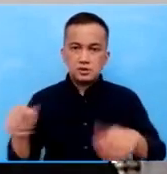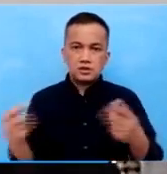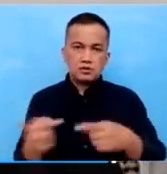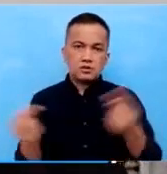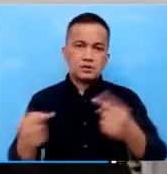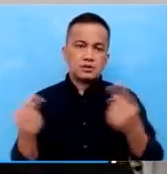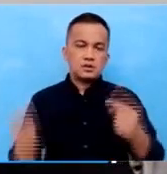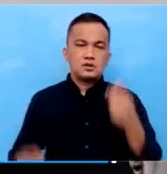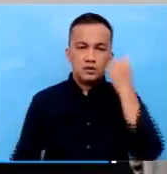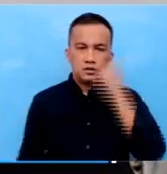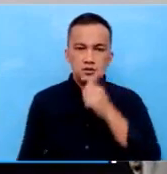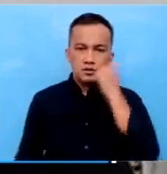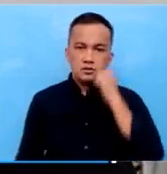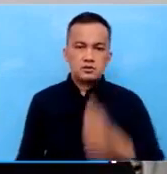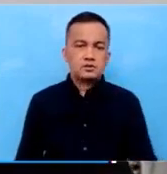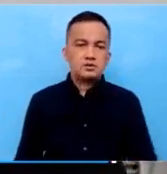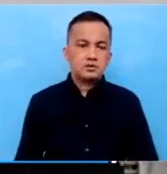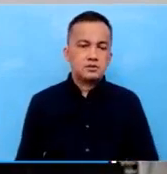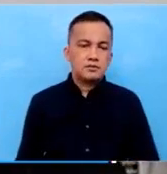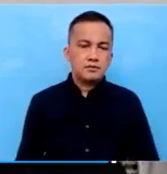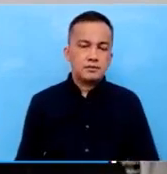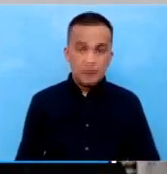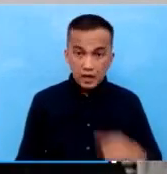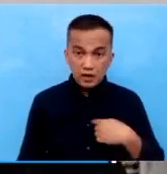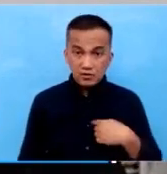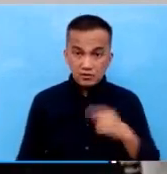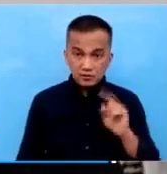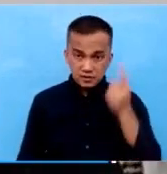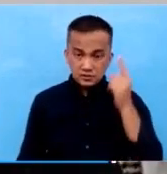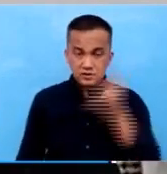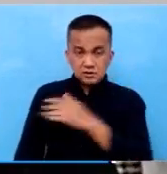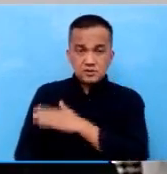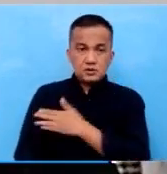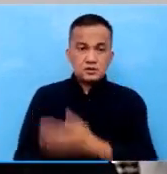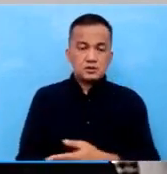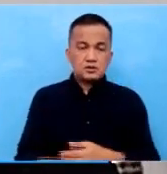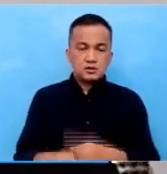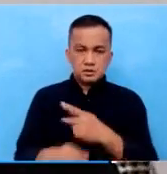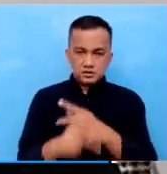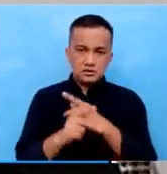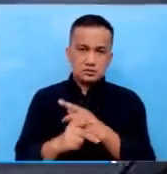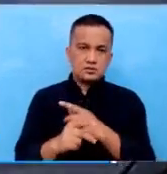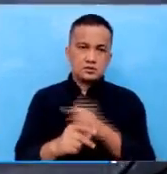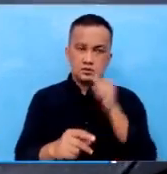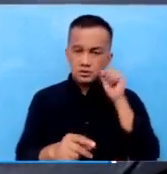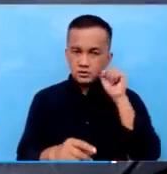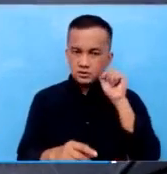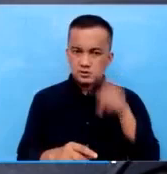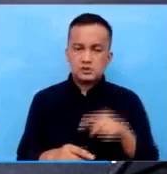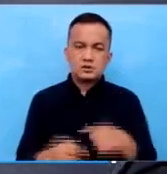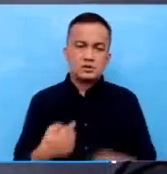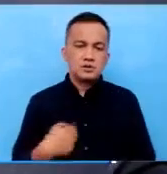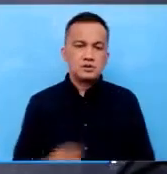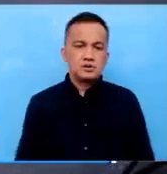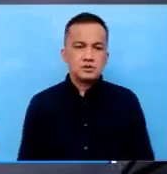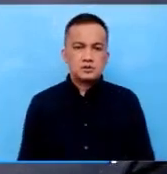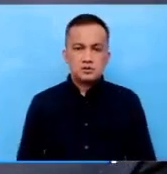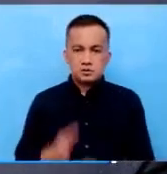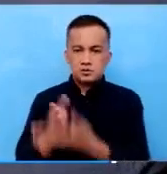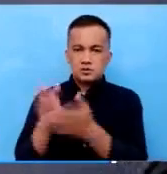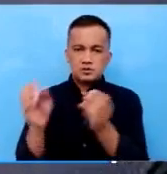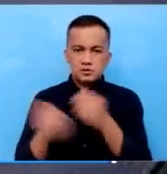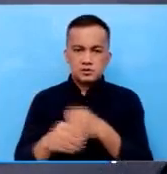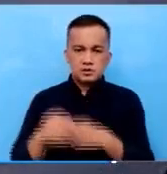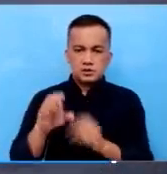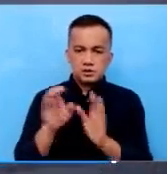lagi. Kasi ako nga po yung panganay, kaya kailangan kong protektahan yung kapatid kong bunso. Dumulog na sa tanggapan ng